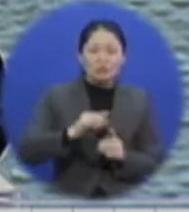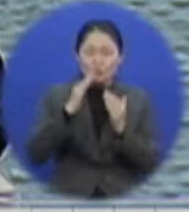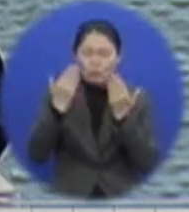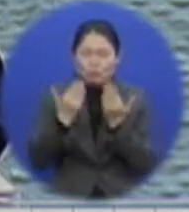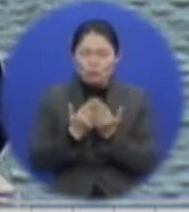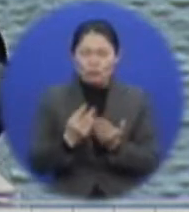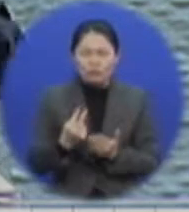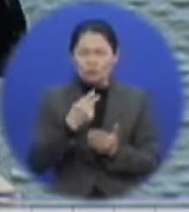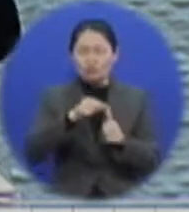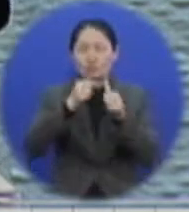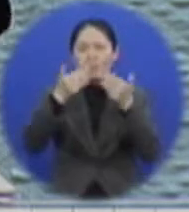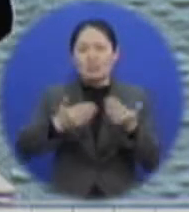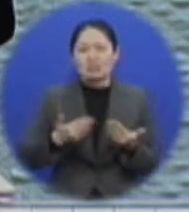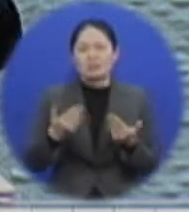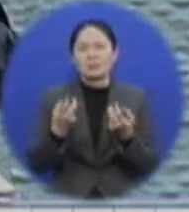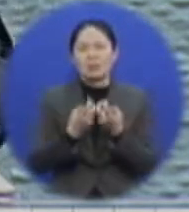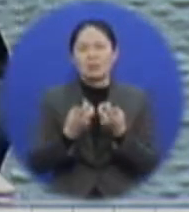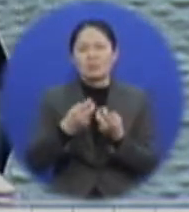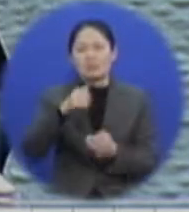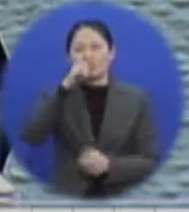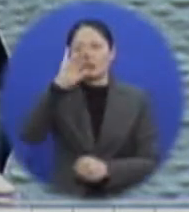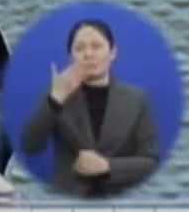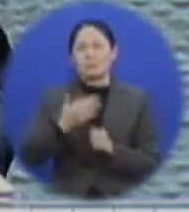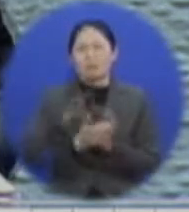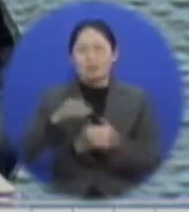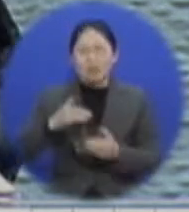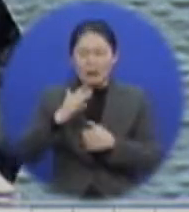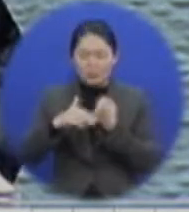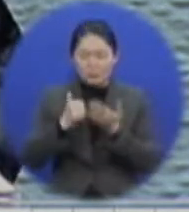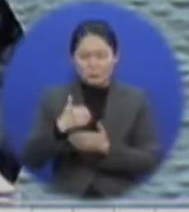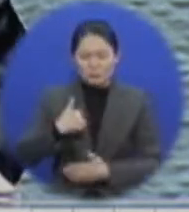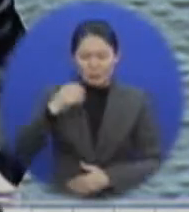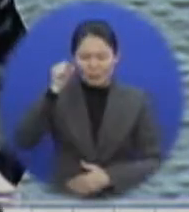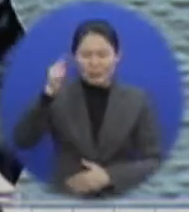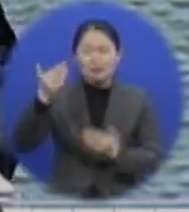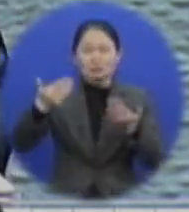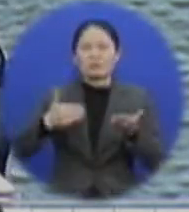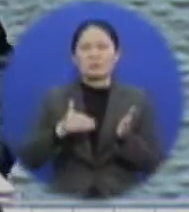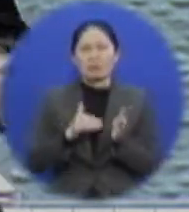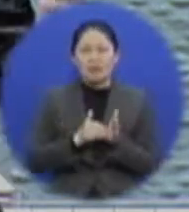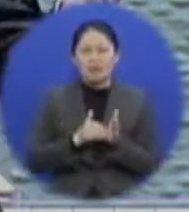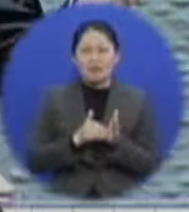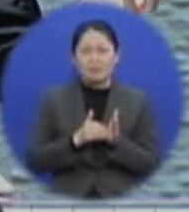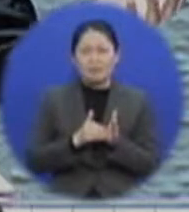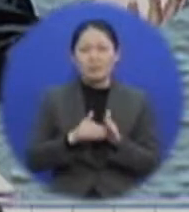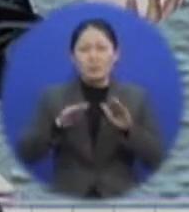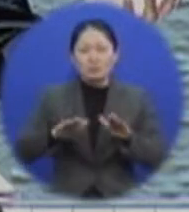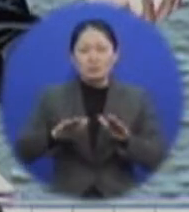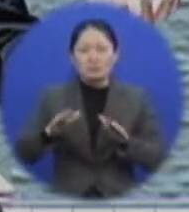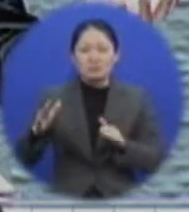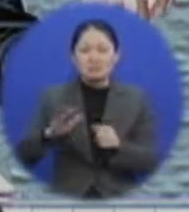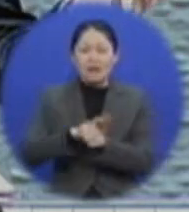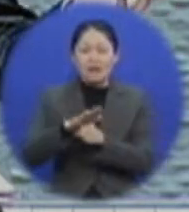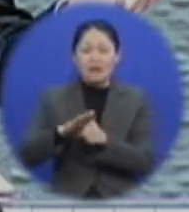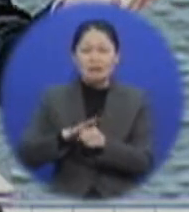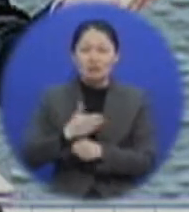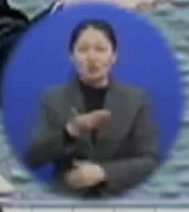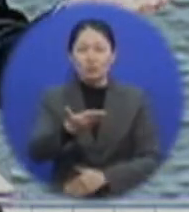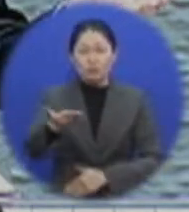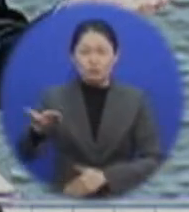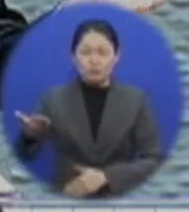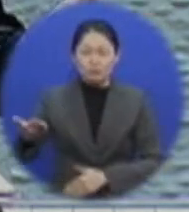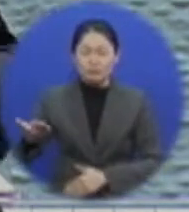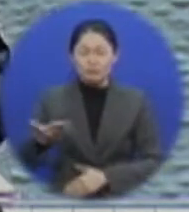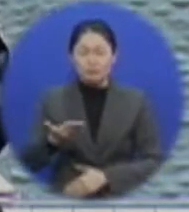길이 열린 거에요 예수님과 한 몸이 되었기 때문에 오늘 사랑하는 여러분